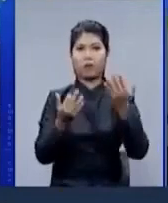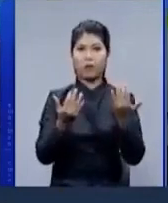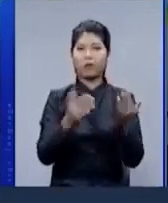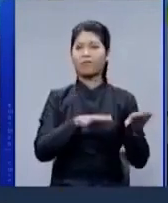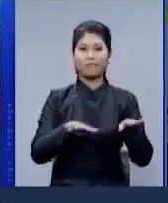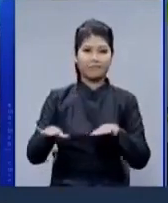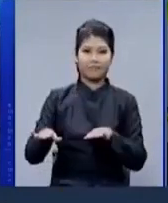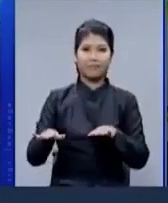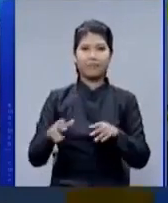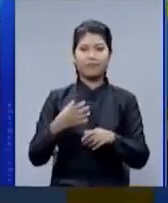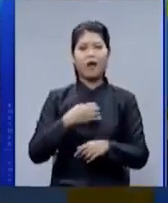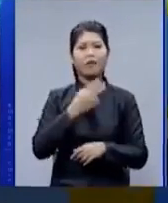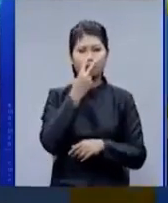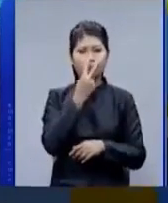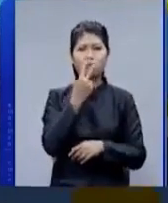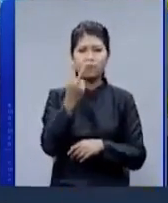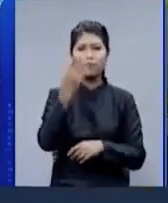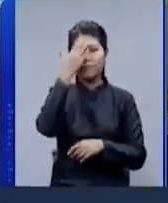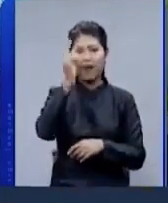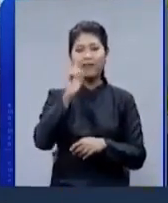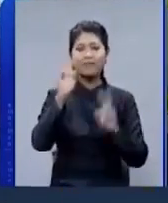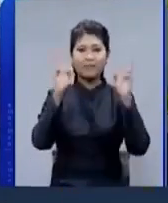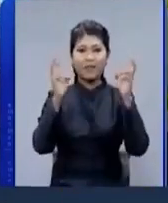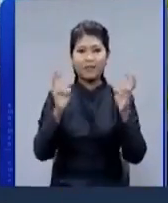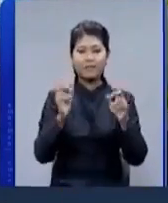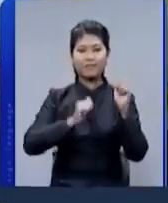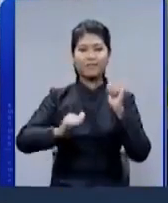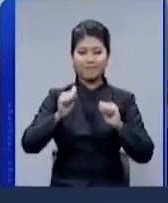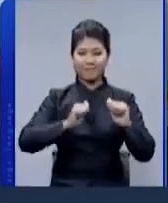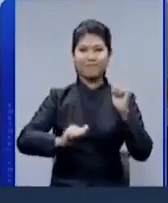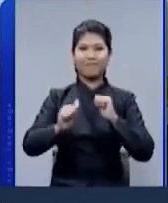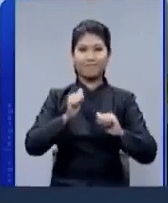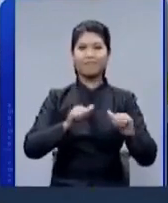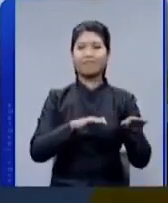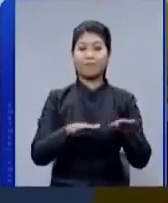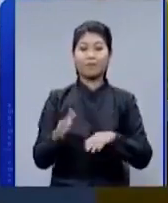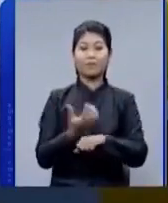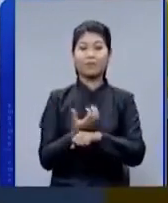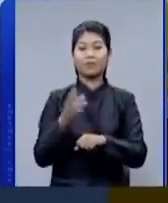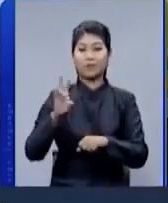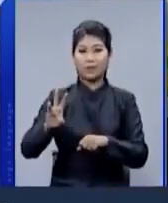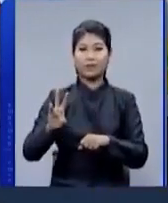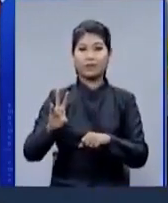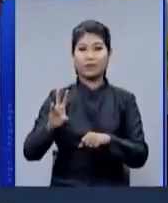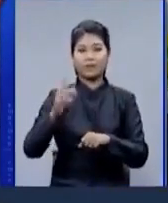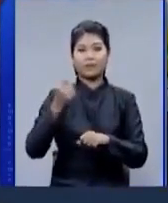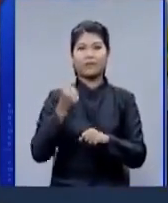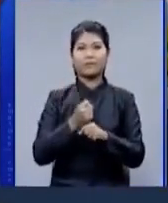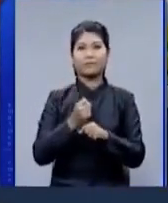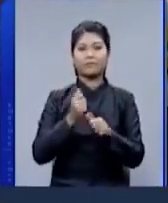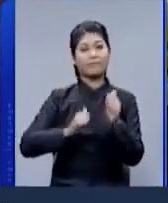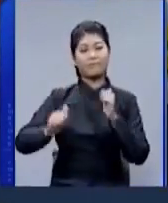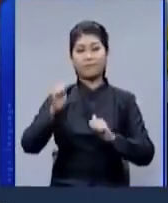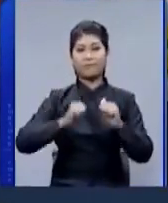หลายคนบอกว่าอยากจะดูอยากจะเห็นเพราะว่าบางเรื่องก็มีการถ่ายทำไปบ้างบางส่วนช่อง74ของเรานะครับสร้างสรรค์ผลงานนะครับเ